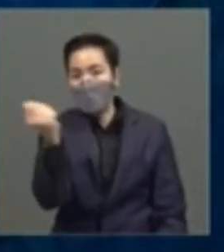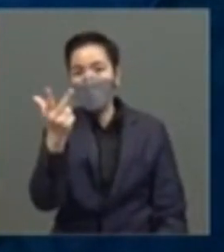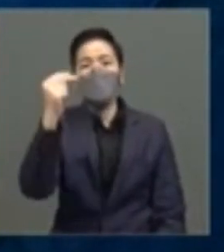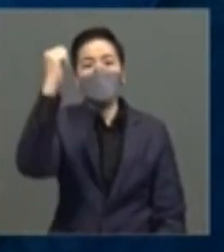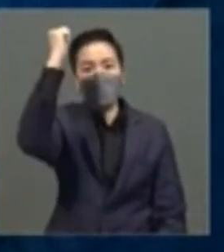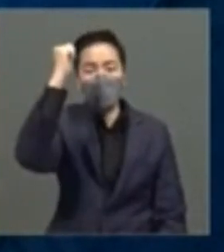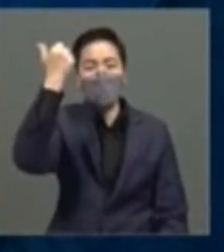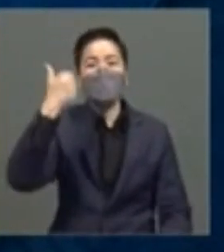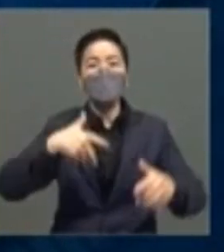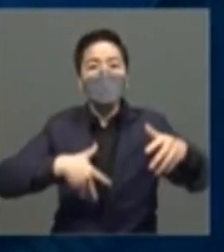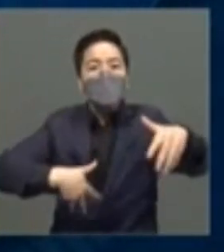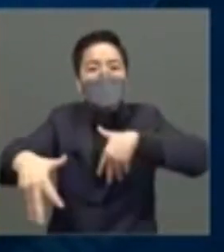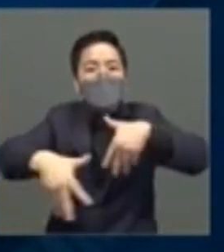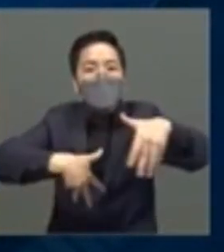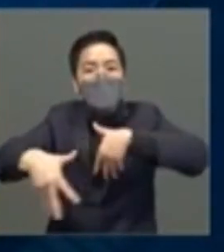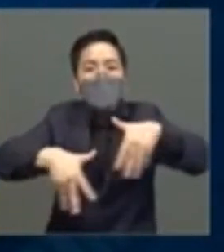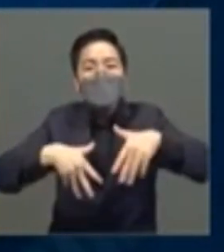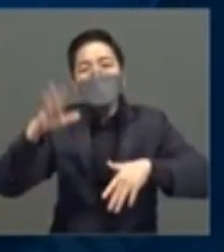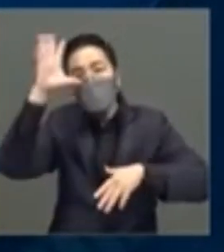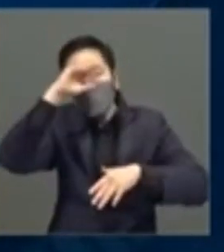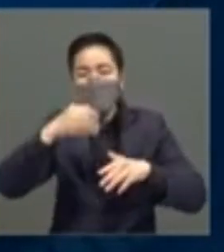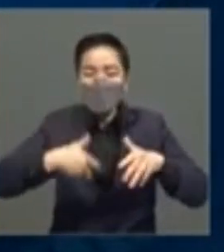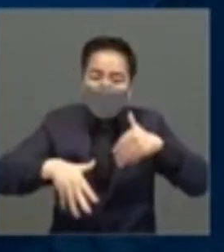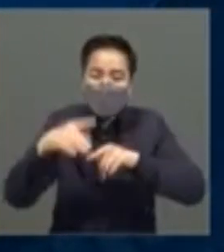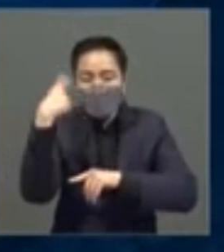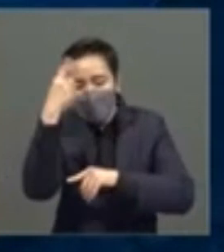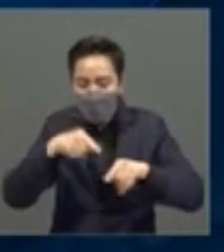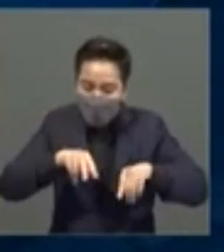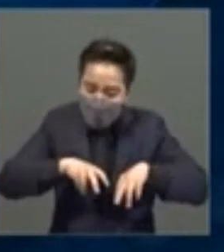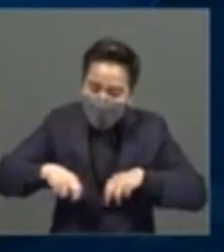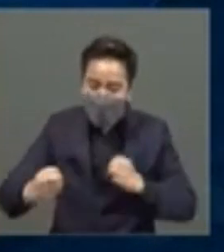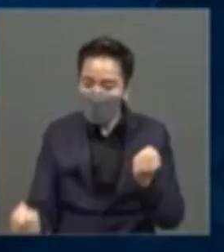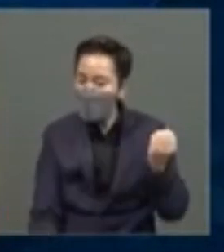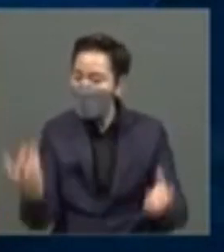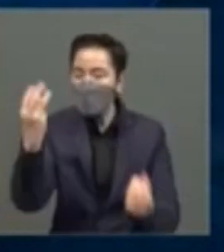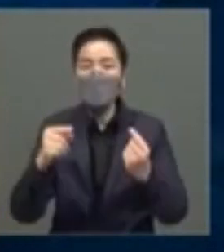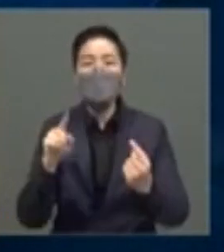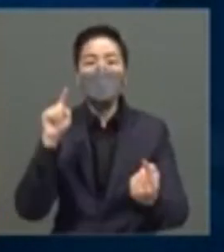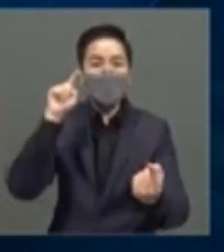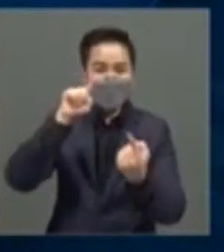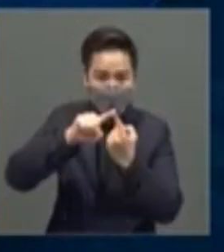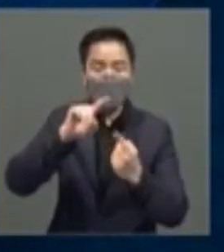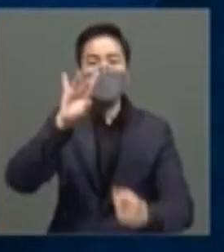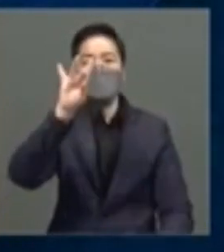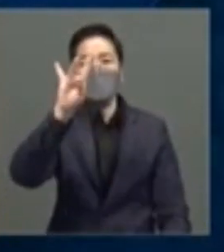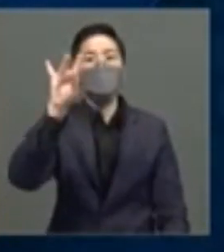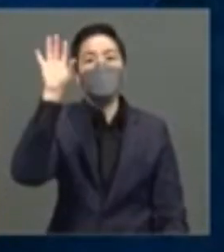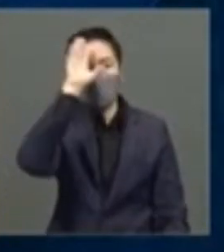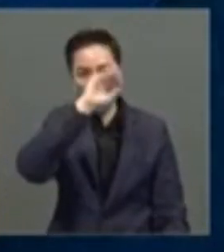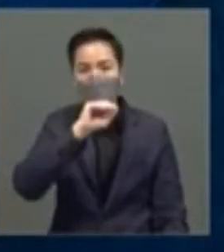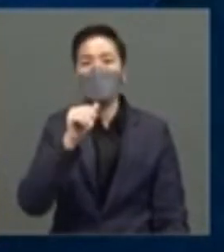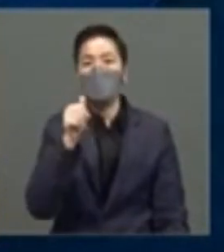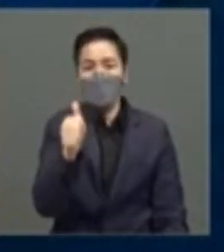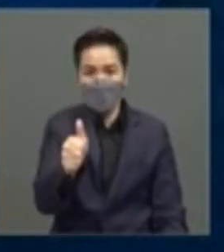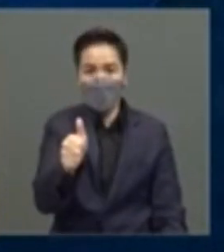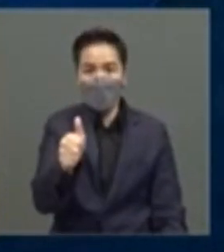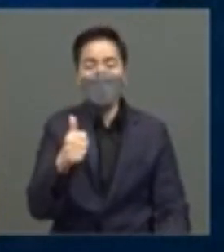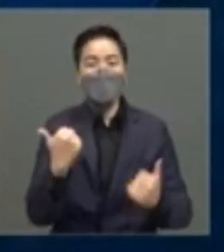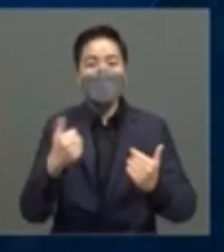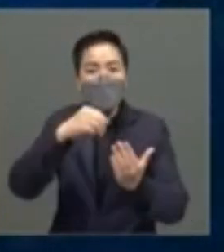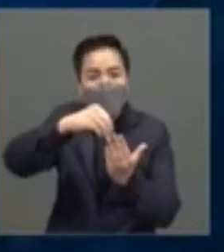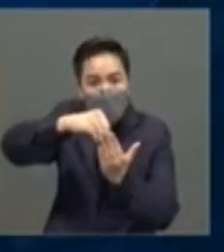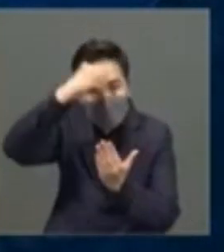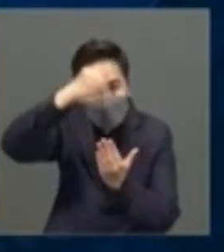ส่วนของสวนสาธารณะอนุญาตให้เปิดได้ถึง2ทุ่มก็คือ20นาฬิกาสถ